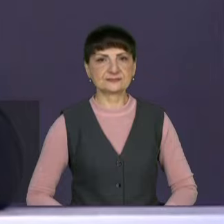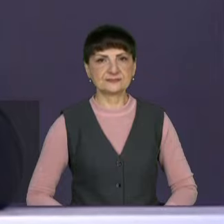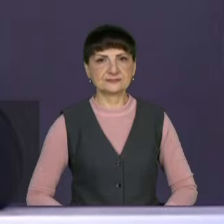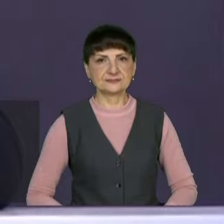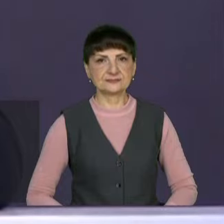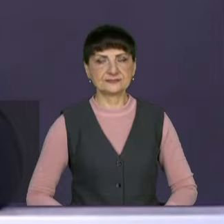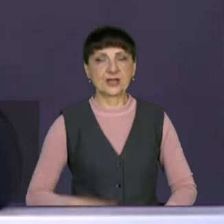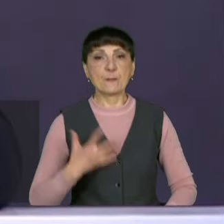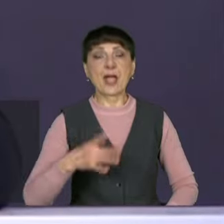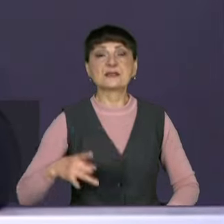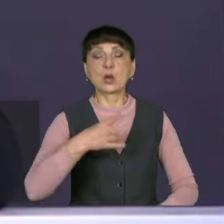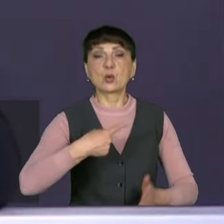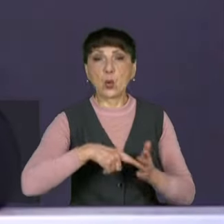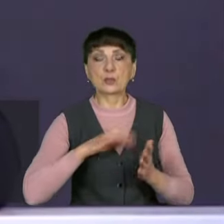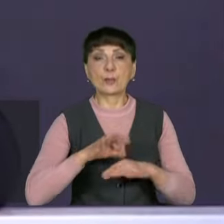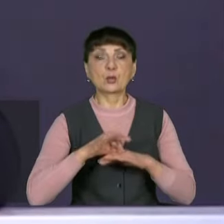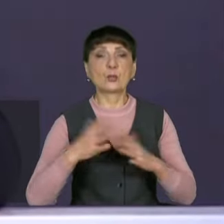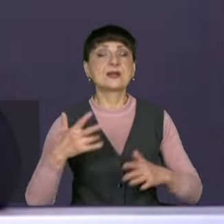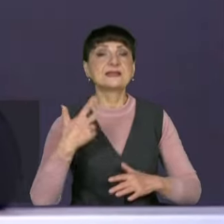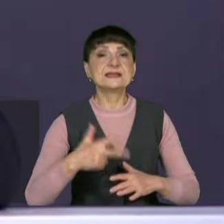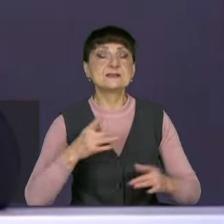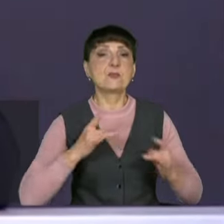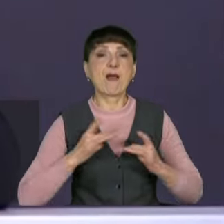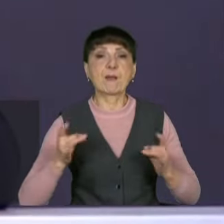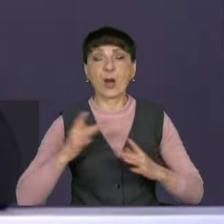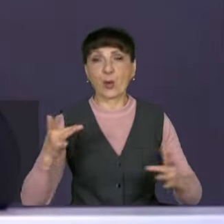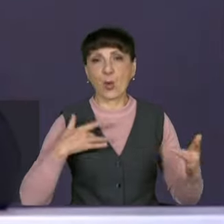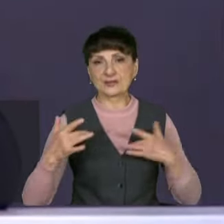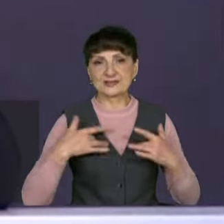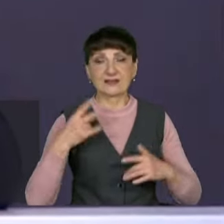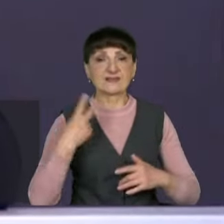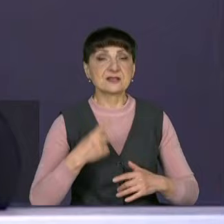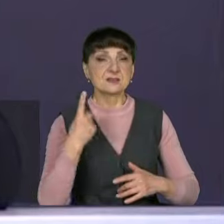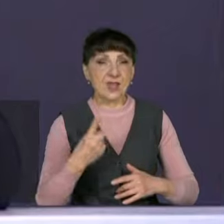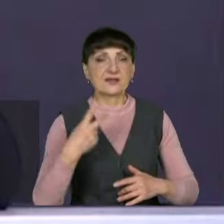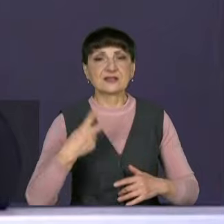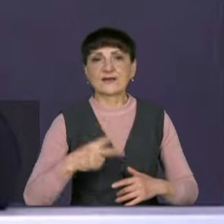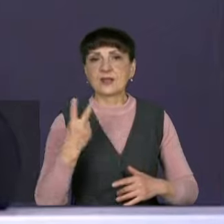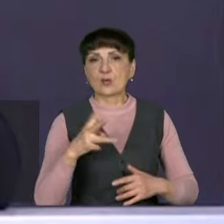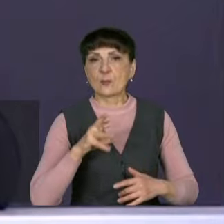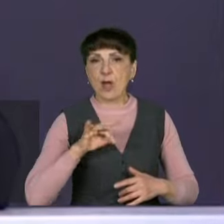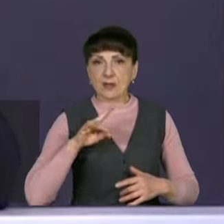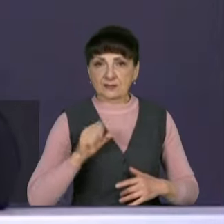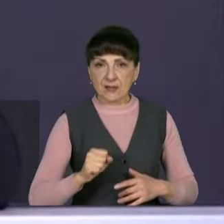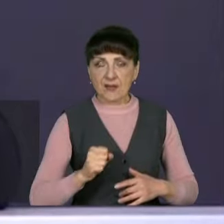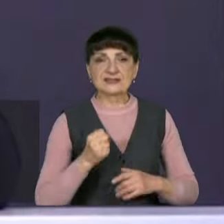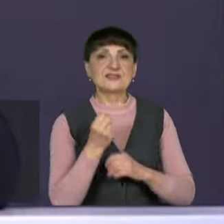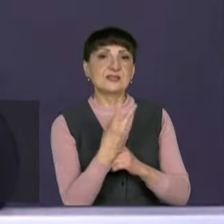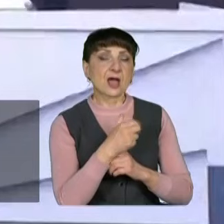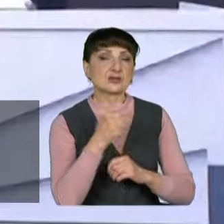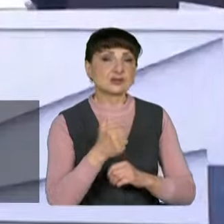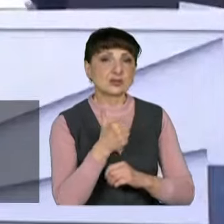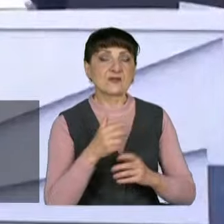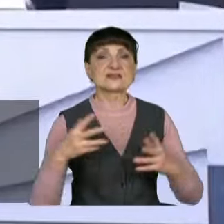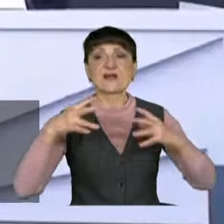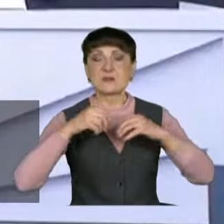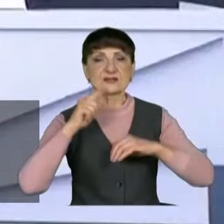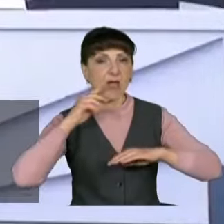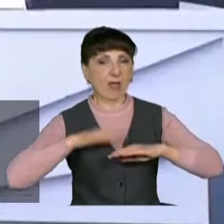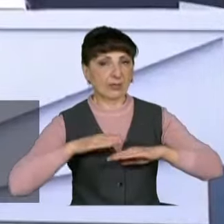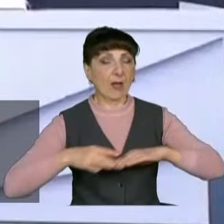В 5 районах города пройдут более 30 праздничных концертов. 21 и 22 марта с 12 часов совместно с